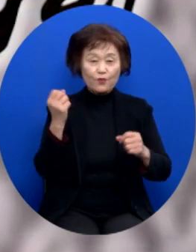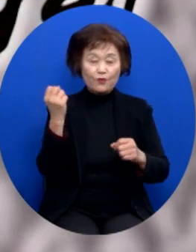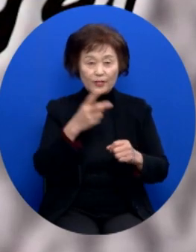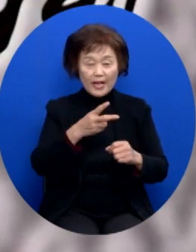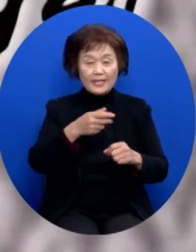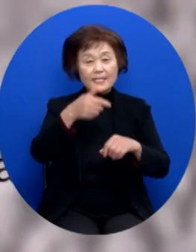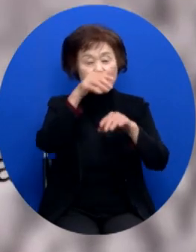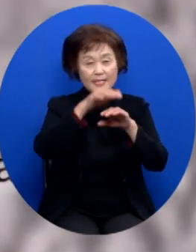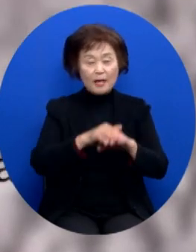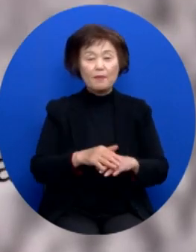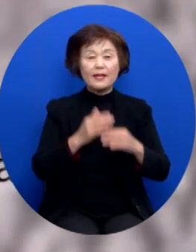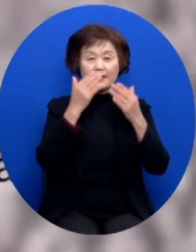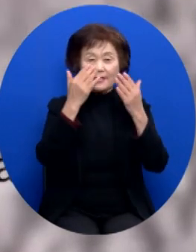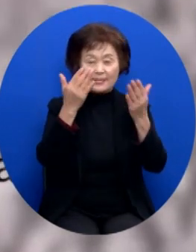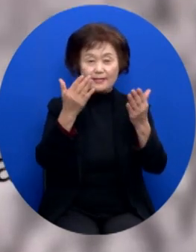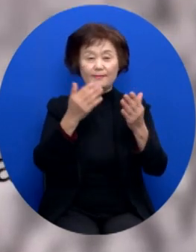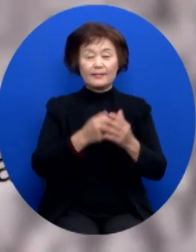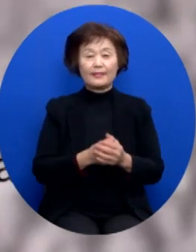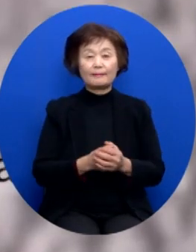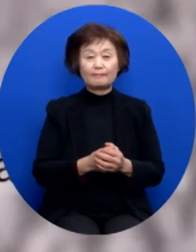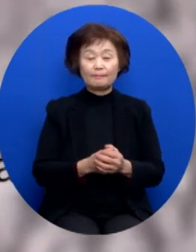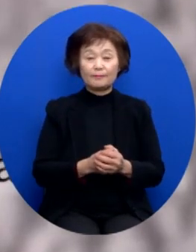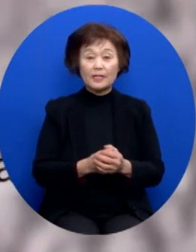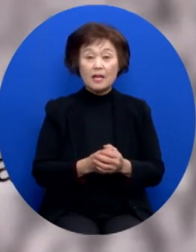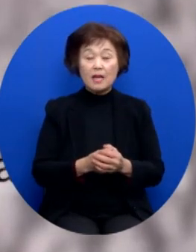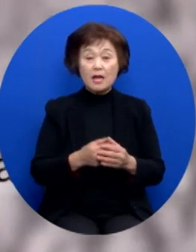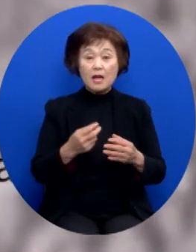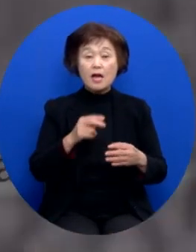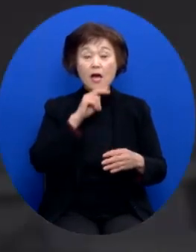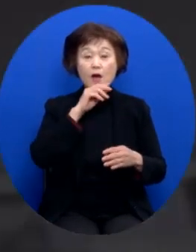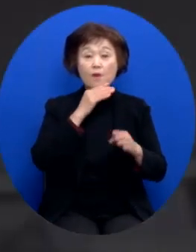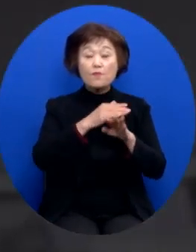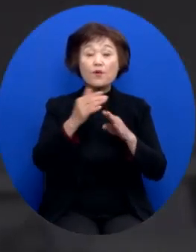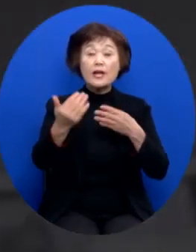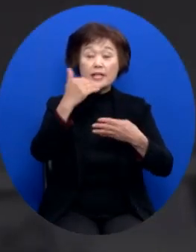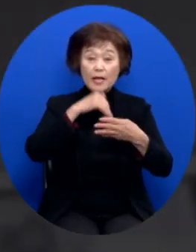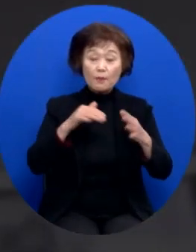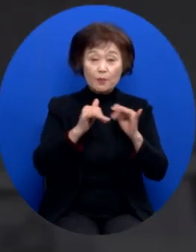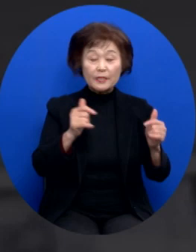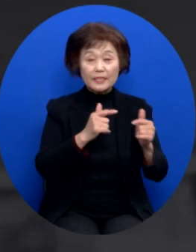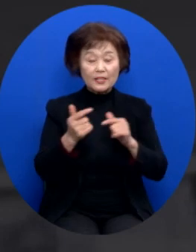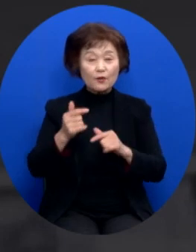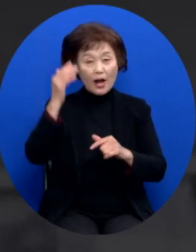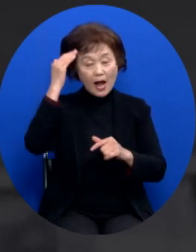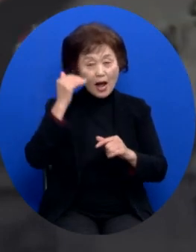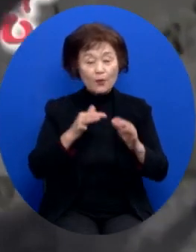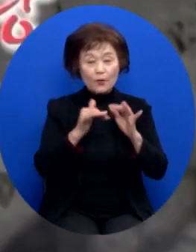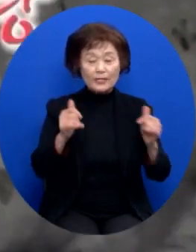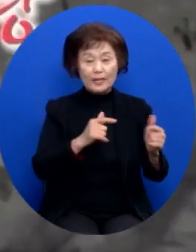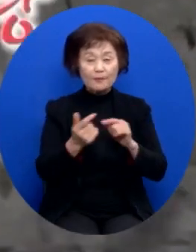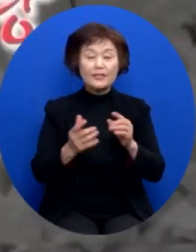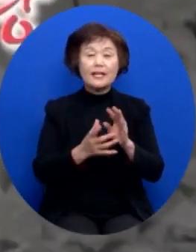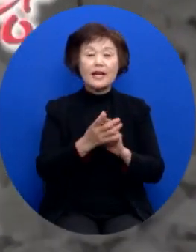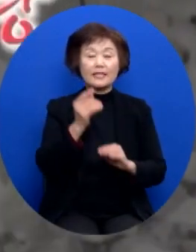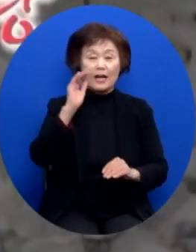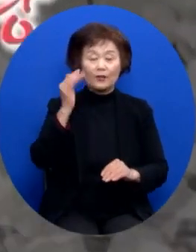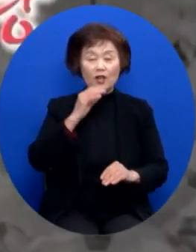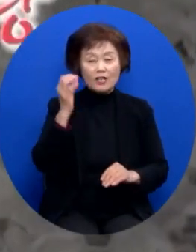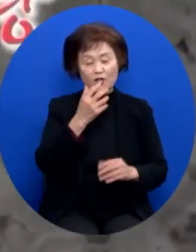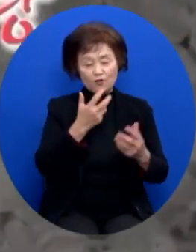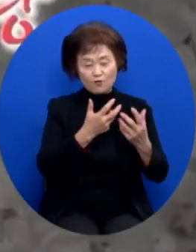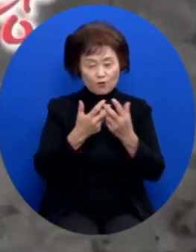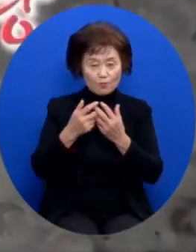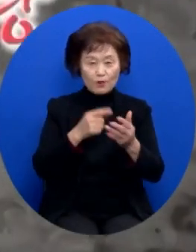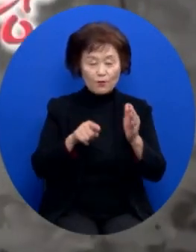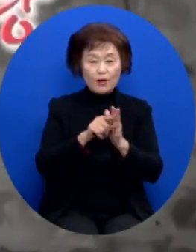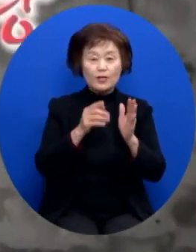어게인 1907 평양 대부흥 집회는 탈북민과 우리나라 성도들이 하나 돼 성령의 충만함을 위해 기도하고